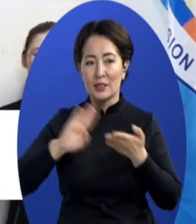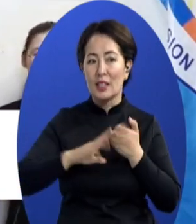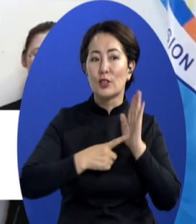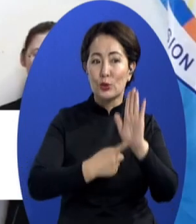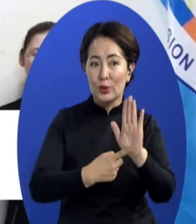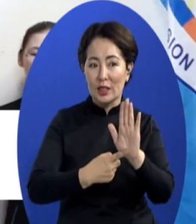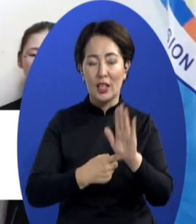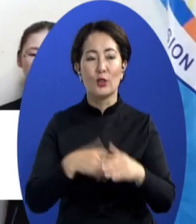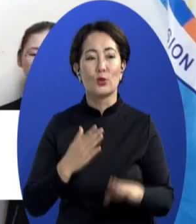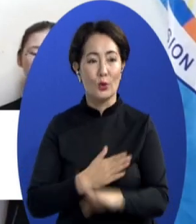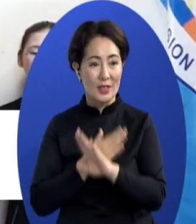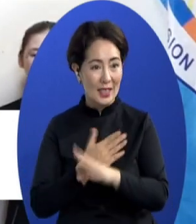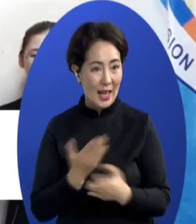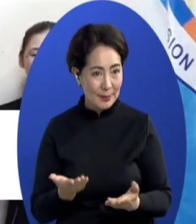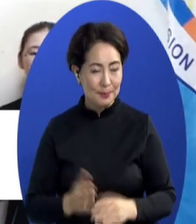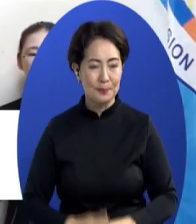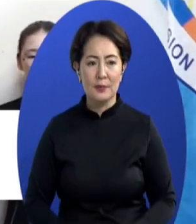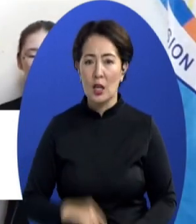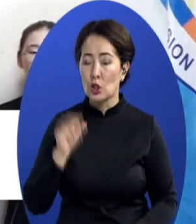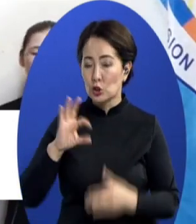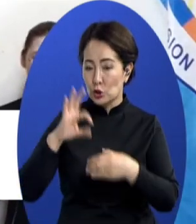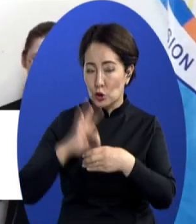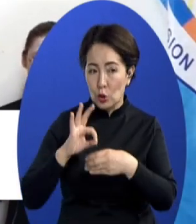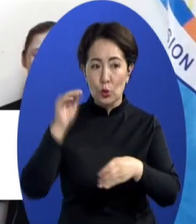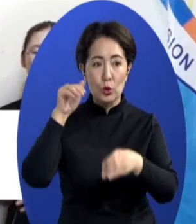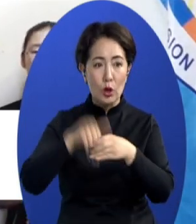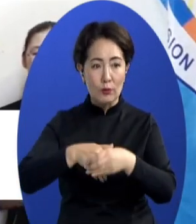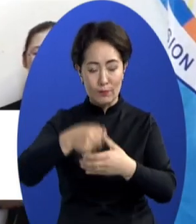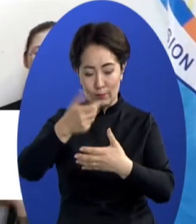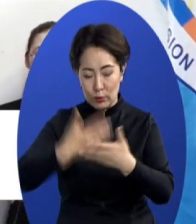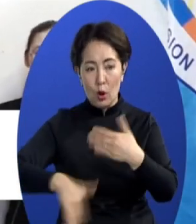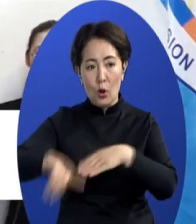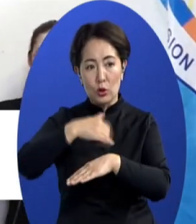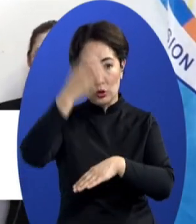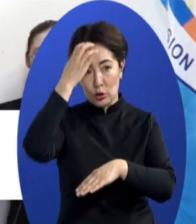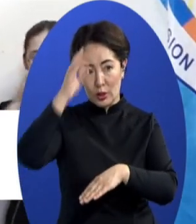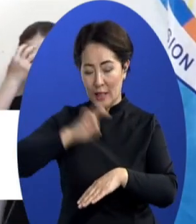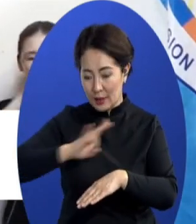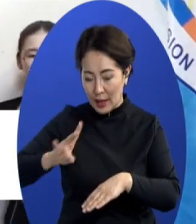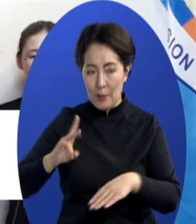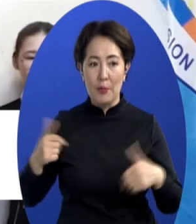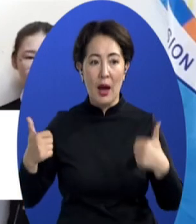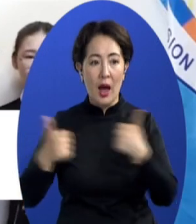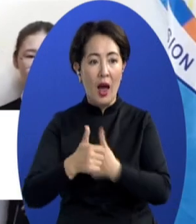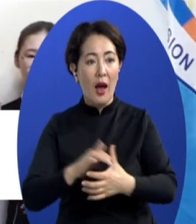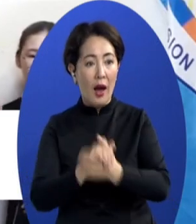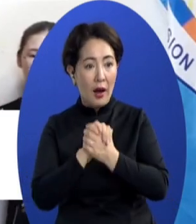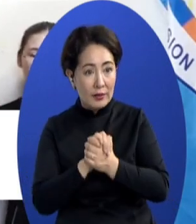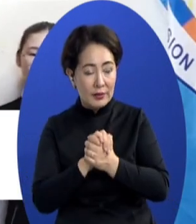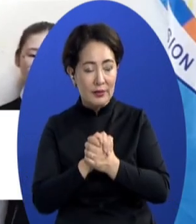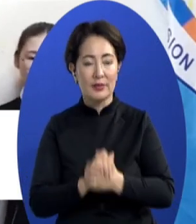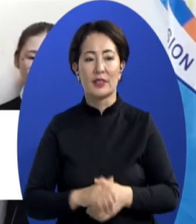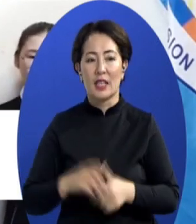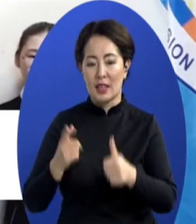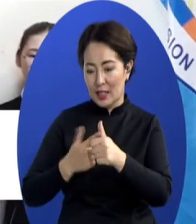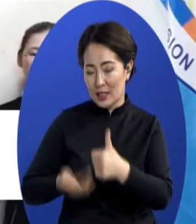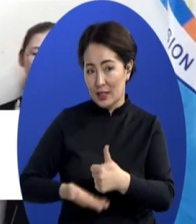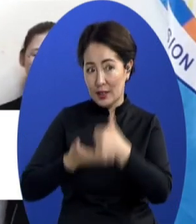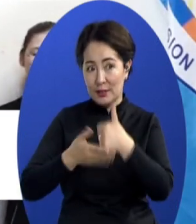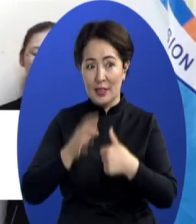хийж дуусгалаа. Сонгуульд оролцож буй улс төрийн нам, эвсэл болон нэр дэвшигчдийн